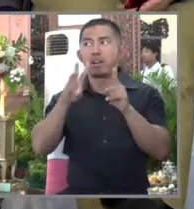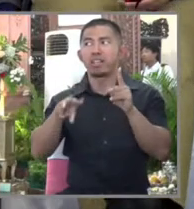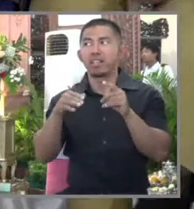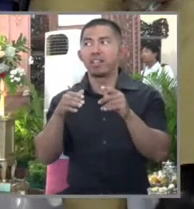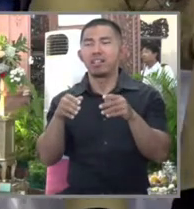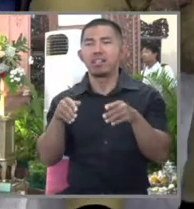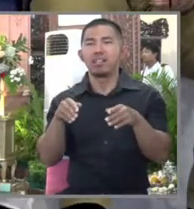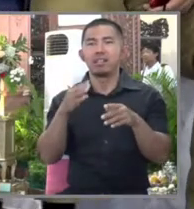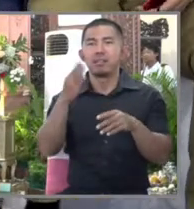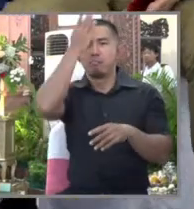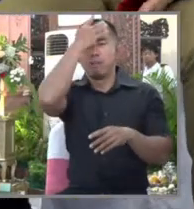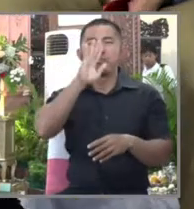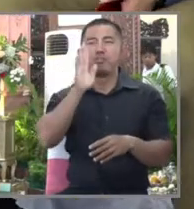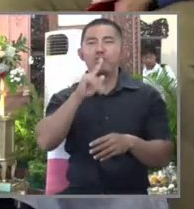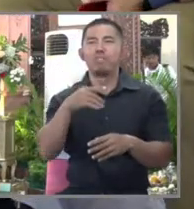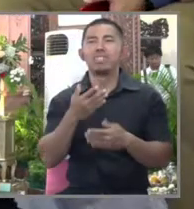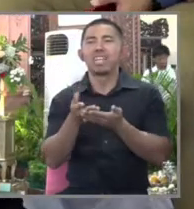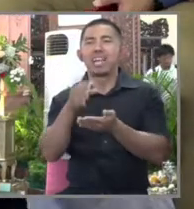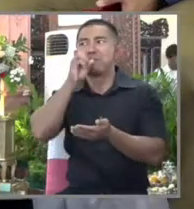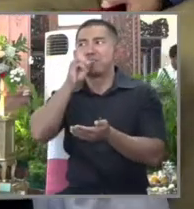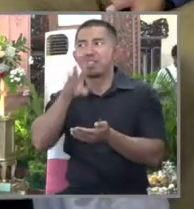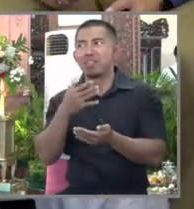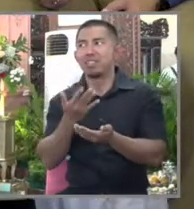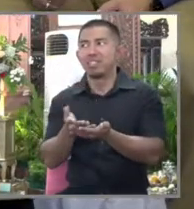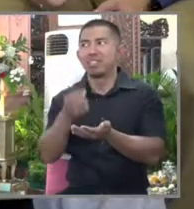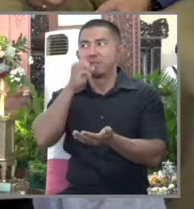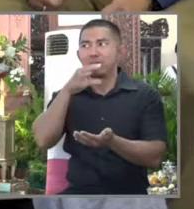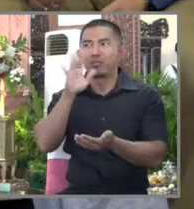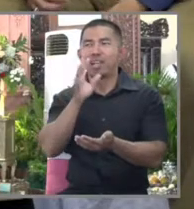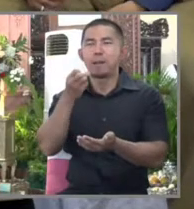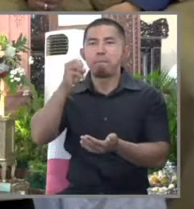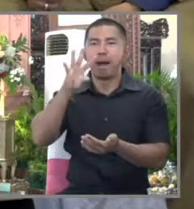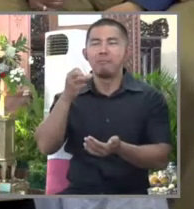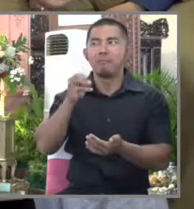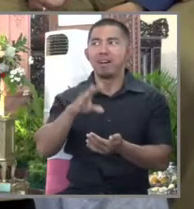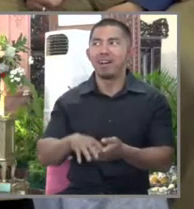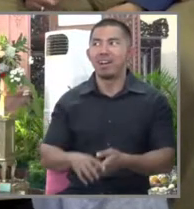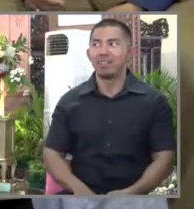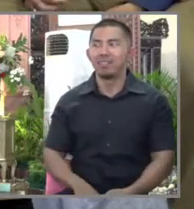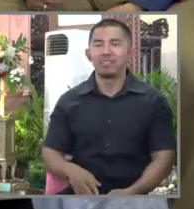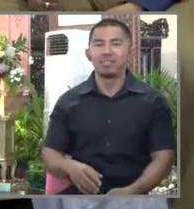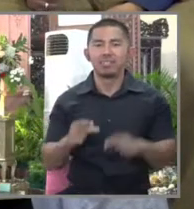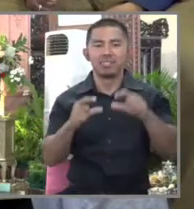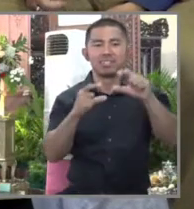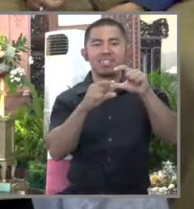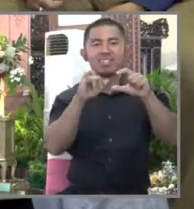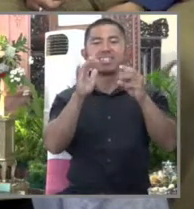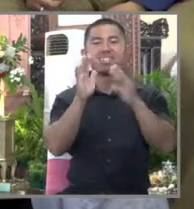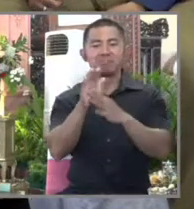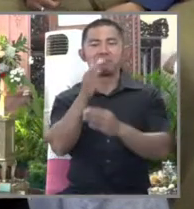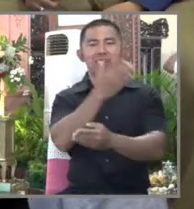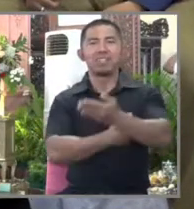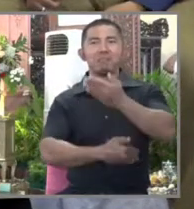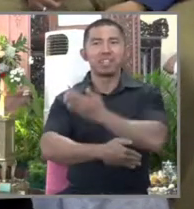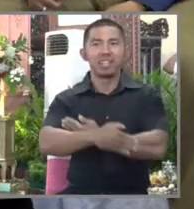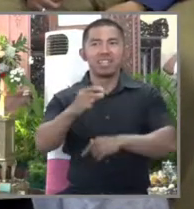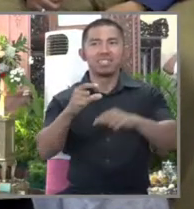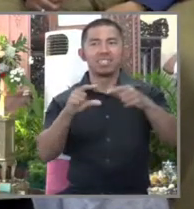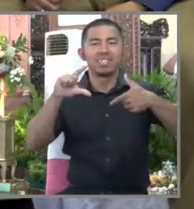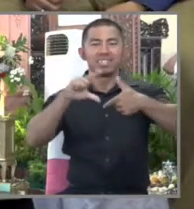parani. Dikongkon Pak Ganjar. Siap. Ben jo larang-larang. Untuk SIM Pak, untuk SIM disabilitas, untuk yang SIM D tidak ada